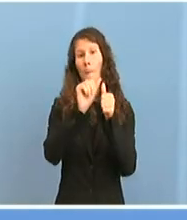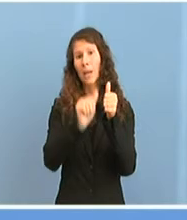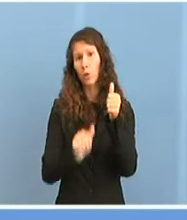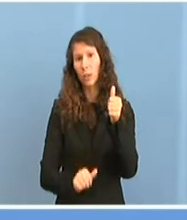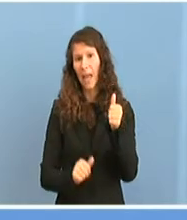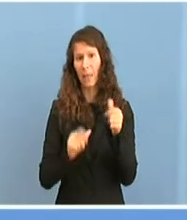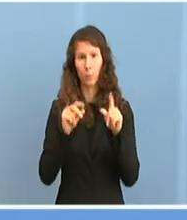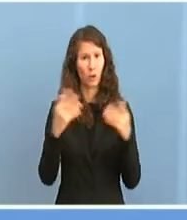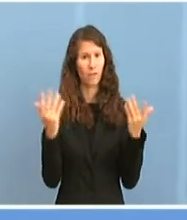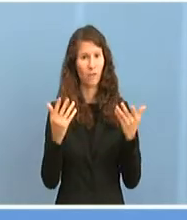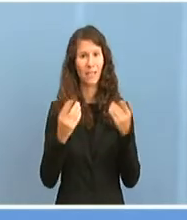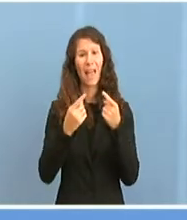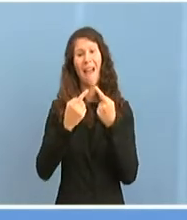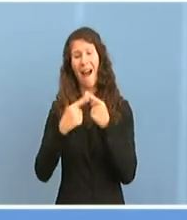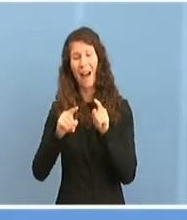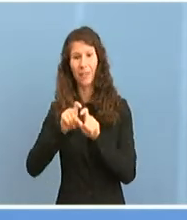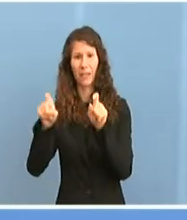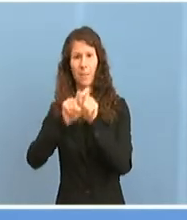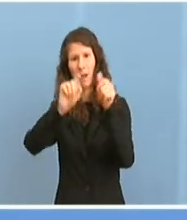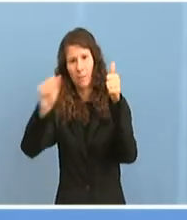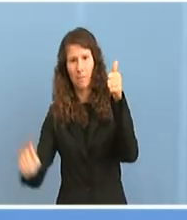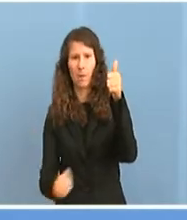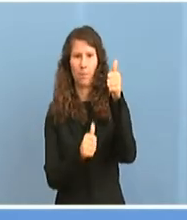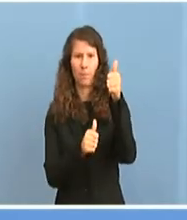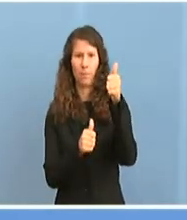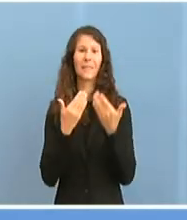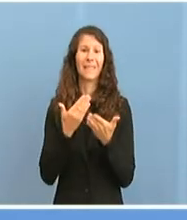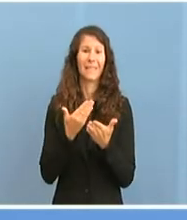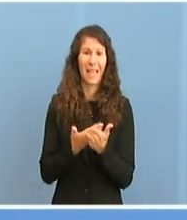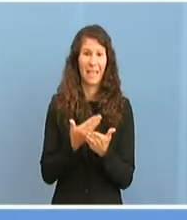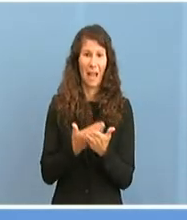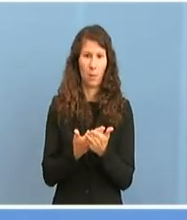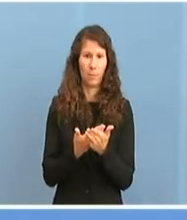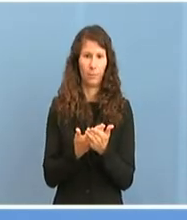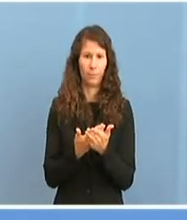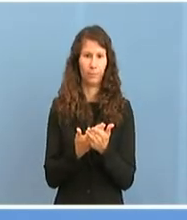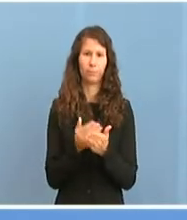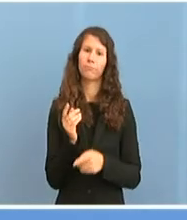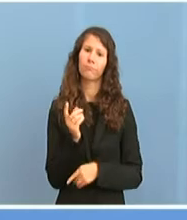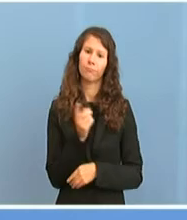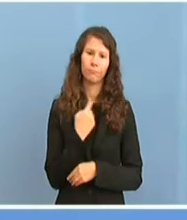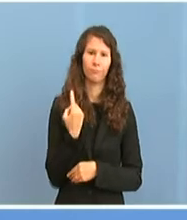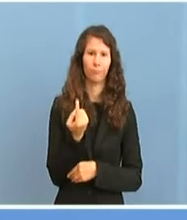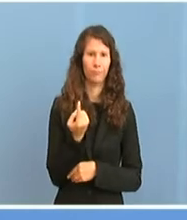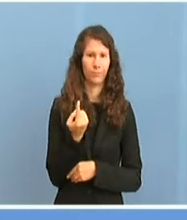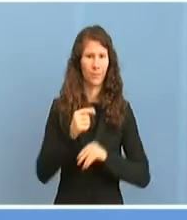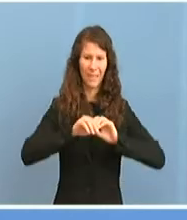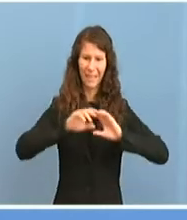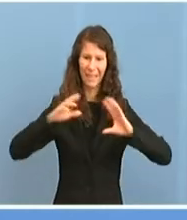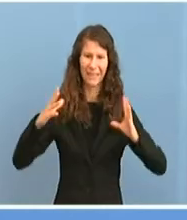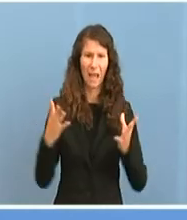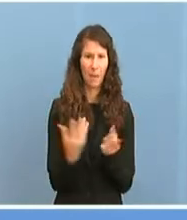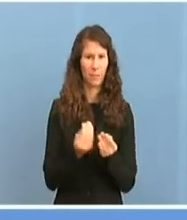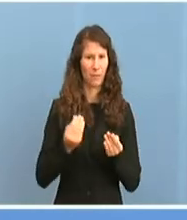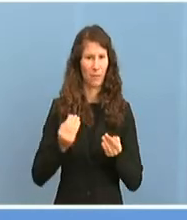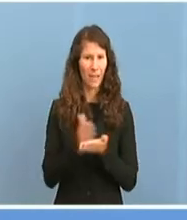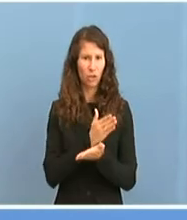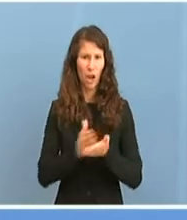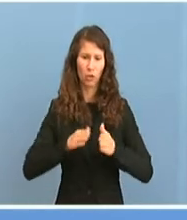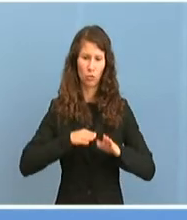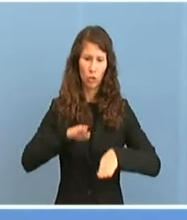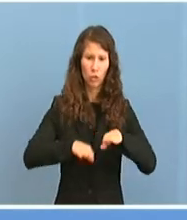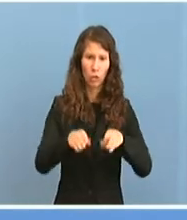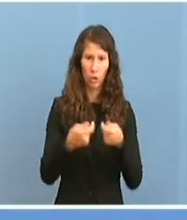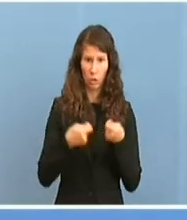Und deswegen ist Teil unseres der Motivation unseres gesamten Handels als Bundesregierung, ist